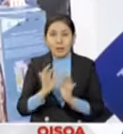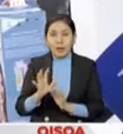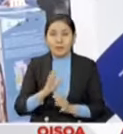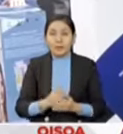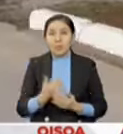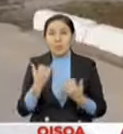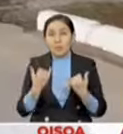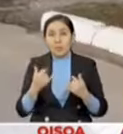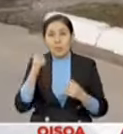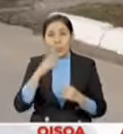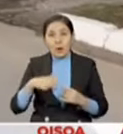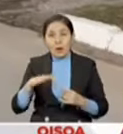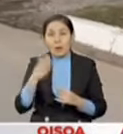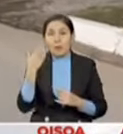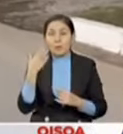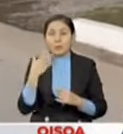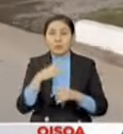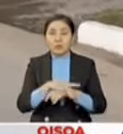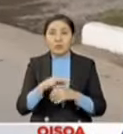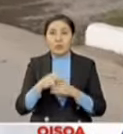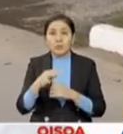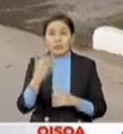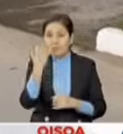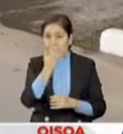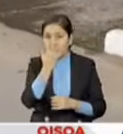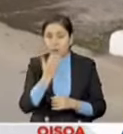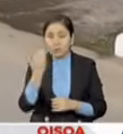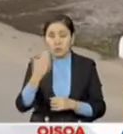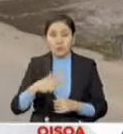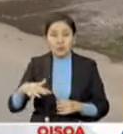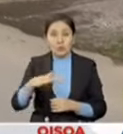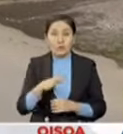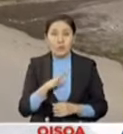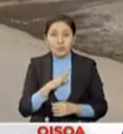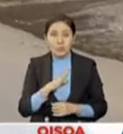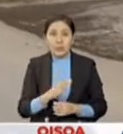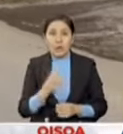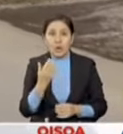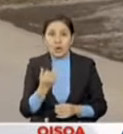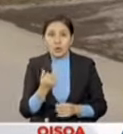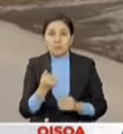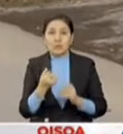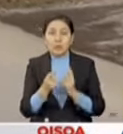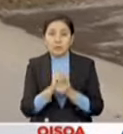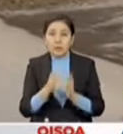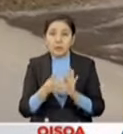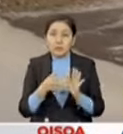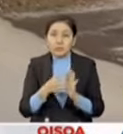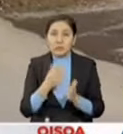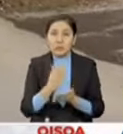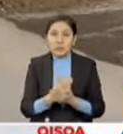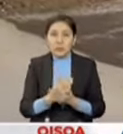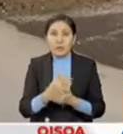Bu mahalla oldin Toshkent viloyatining Zangiota tumaniga qarashli bir hudud bo'lgan. O'ziga yarasha bir kamchilik yig'ilib qolgan ekan. 100 dan oshiq